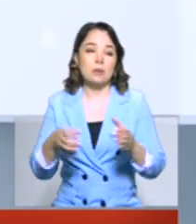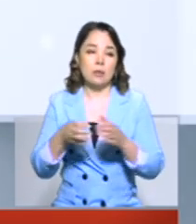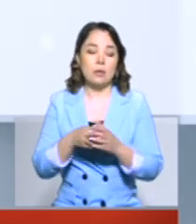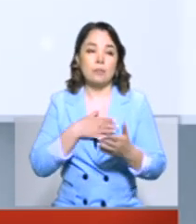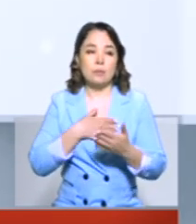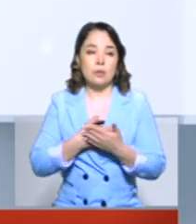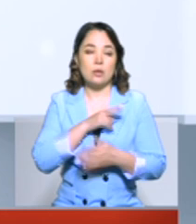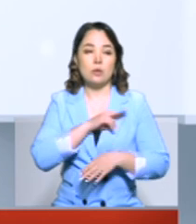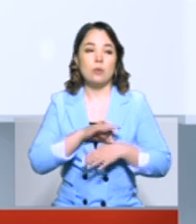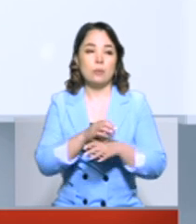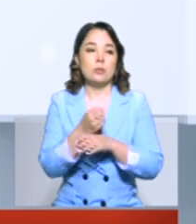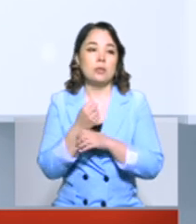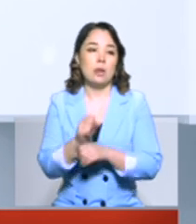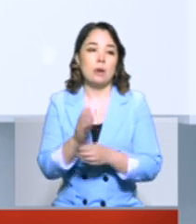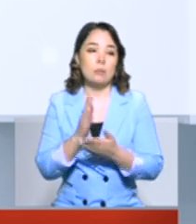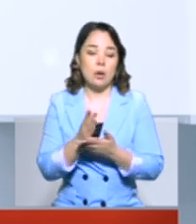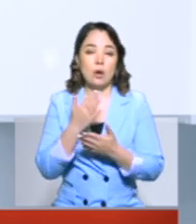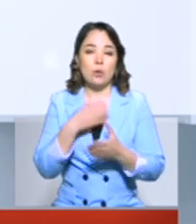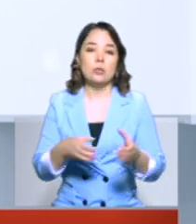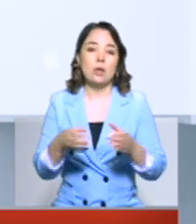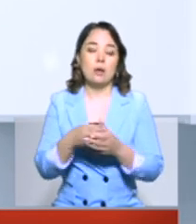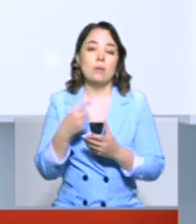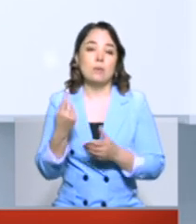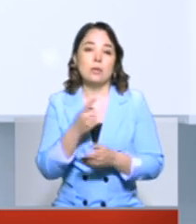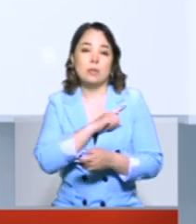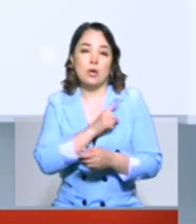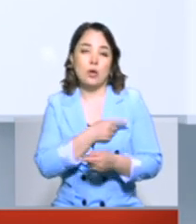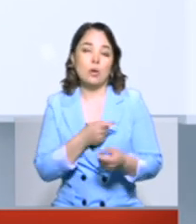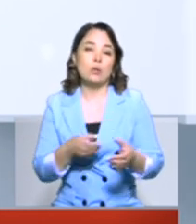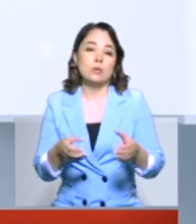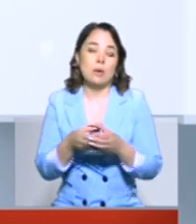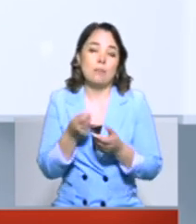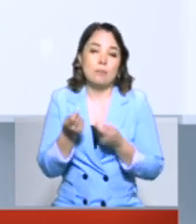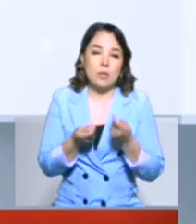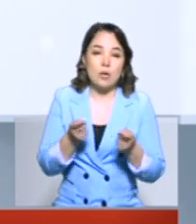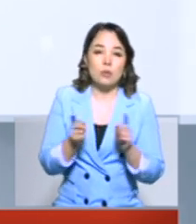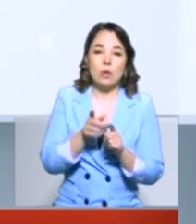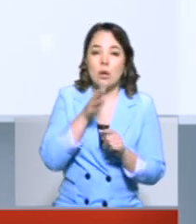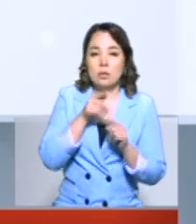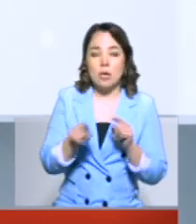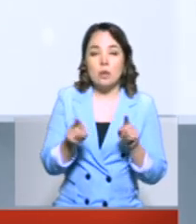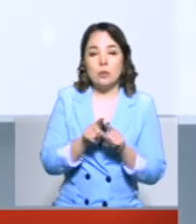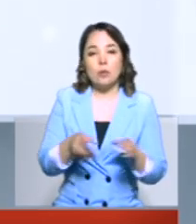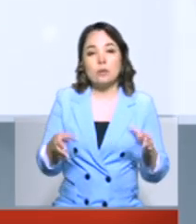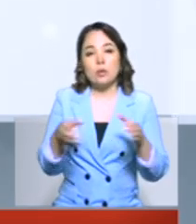ерік жігермен жеңді ғой. Ұлттың ірілігі де, ұсақтығы да осындай сын сағатта көрінеді. Ірі болайық.